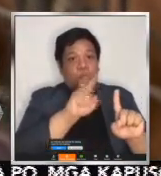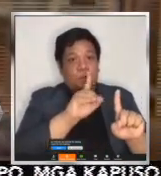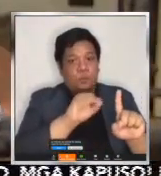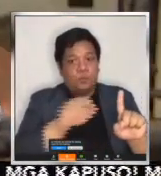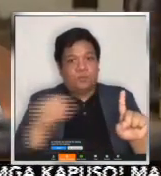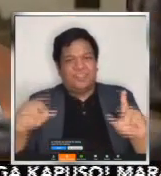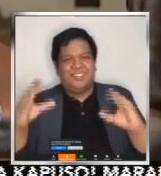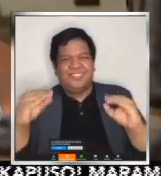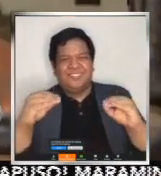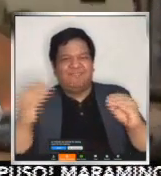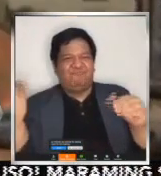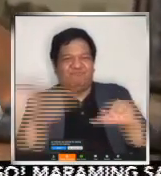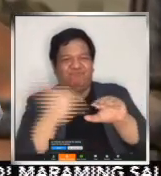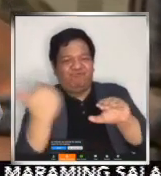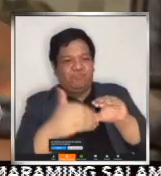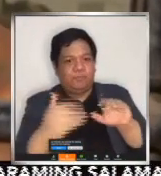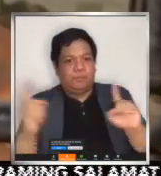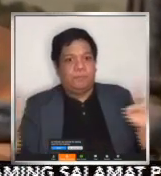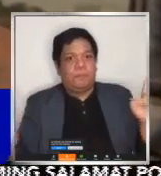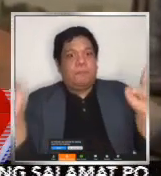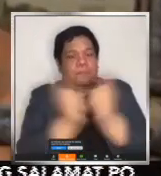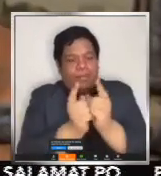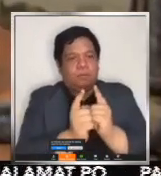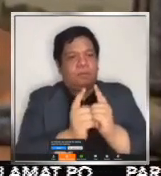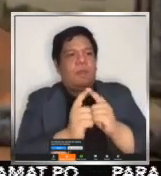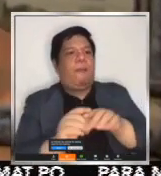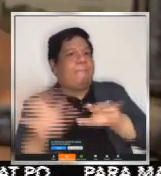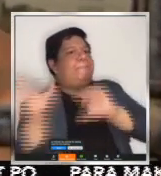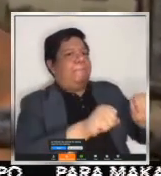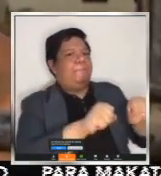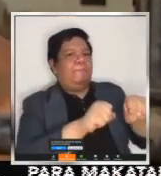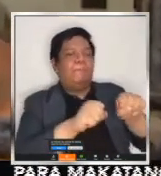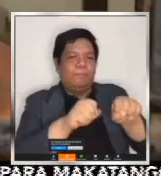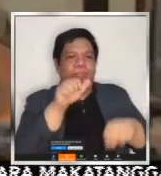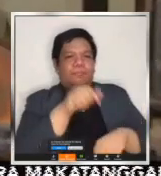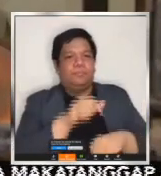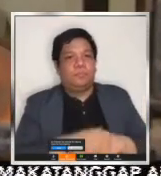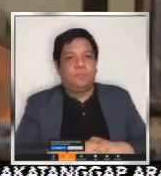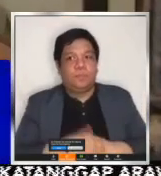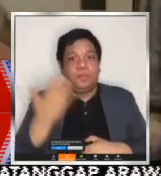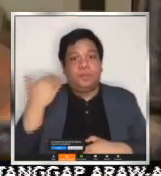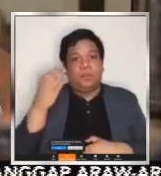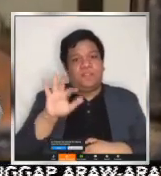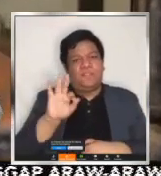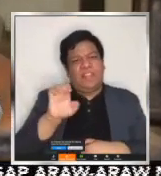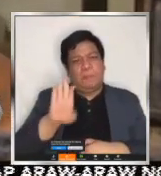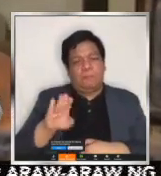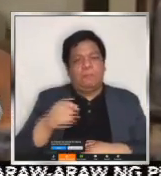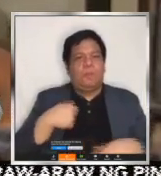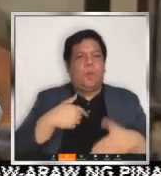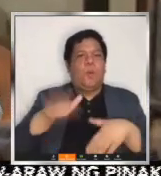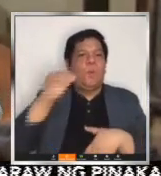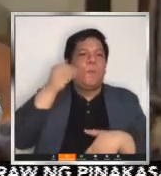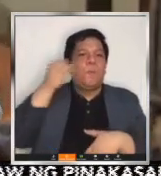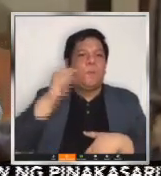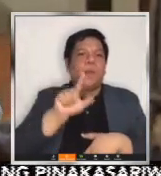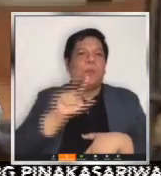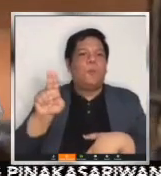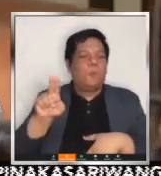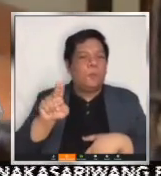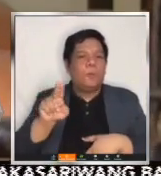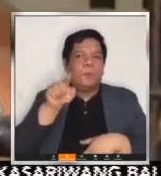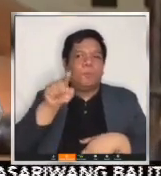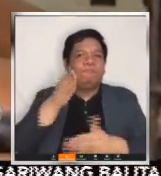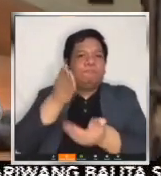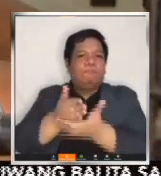inaresto. By February po, umuwi po ako sa La Union sa lola ko para bisitahin po. Tapos